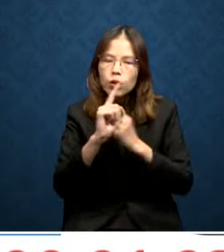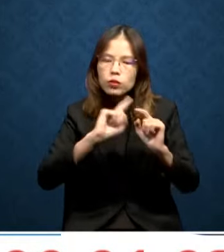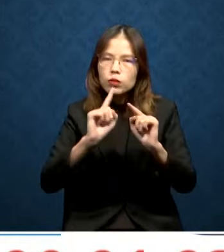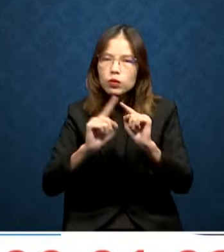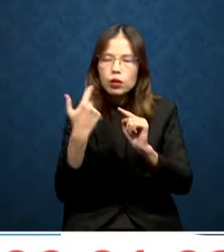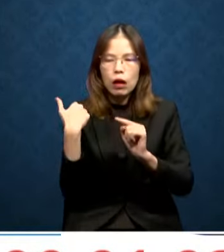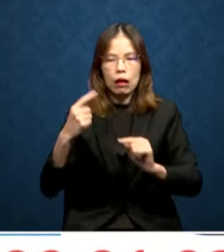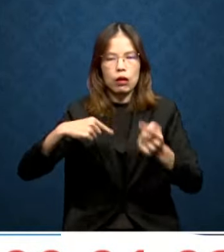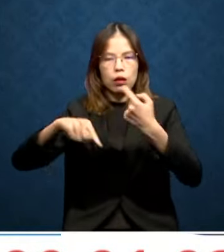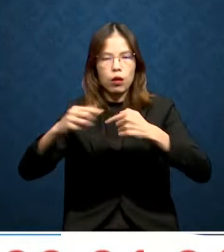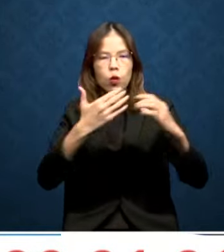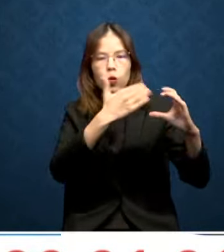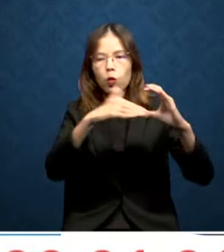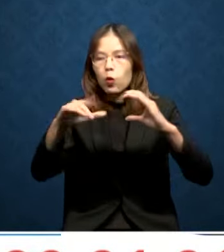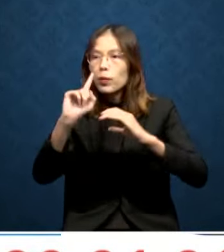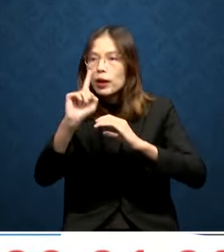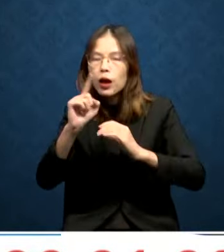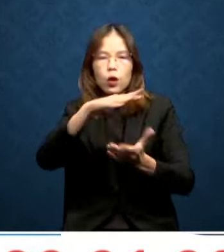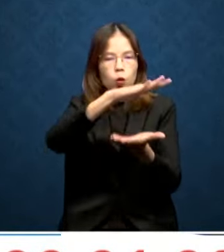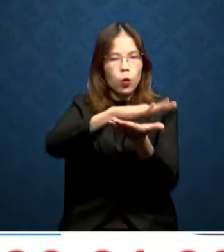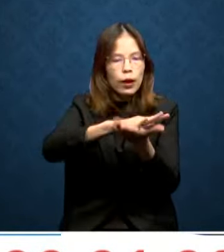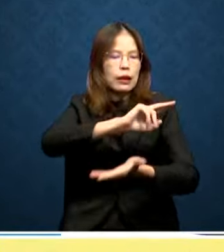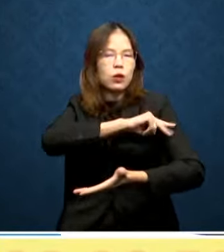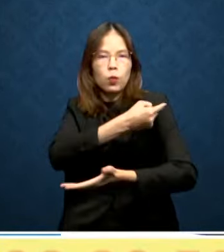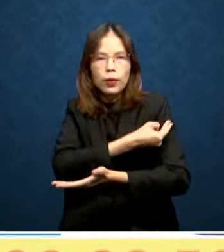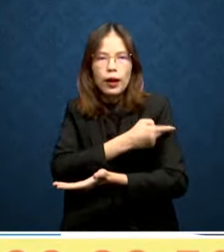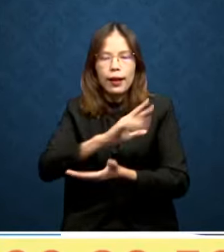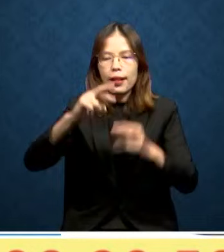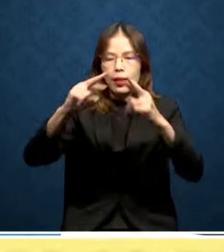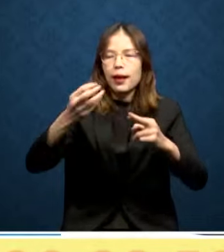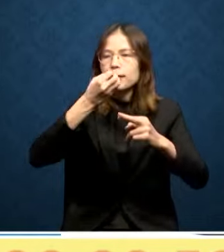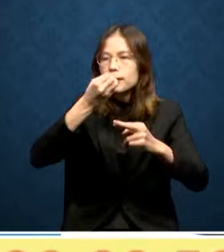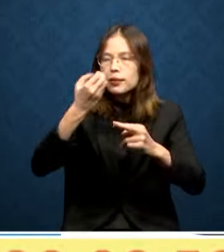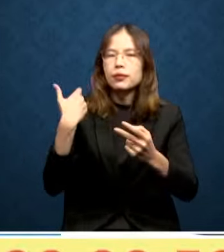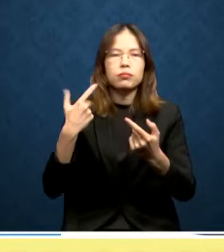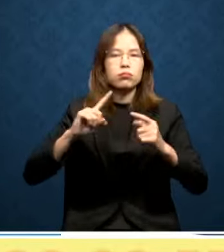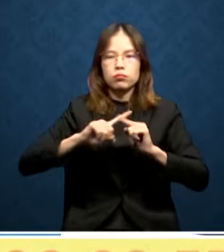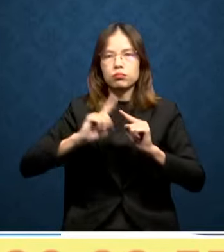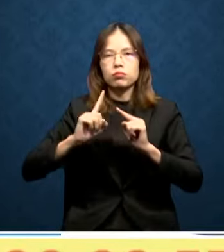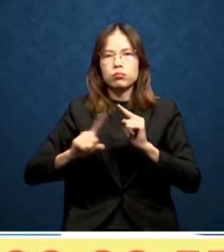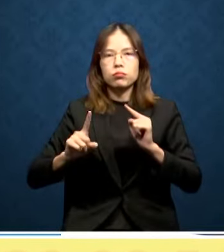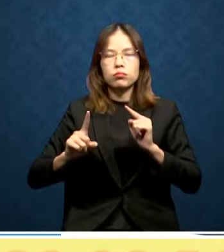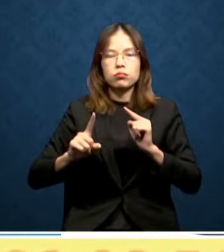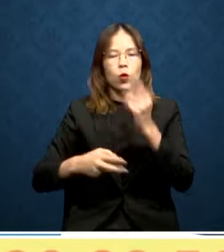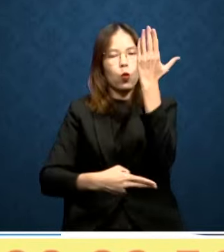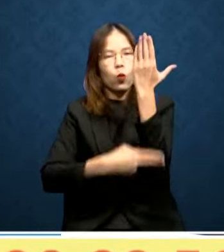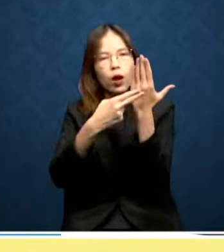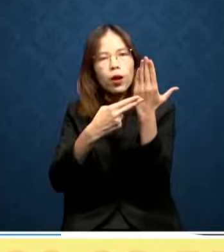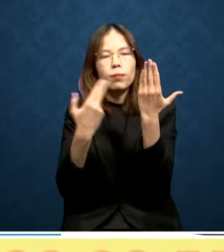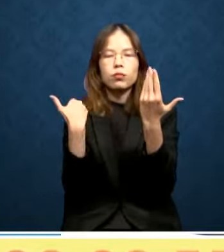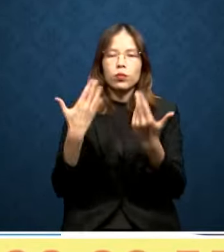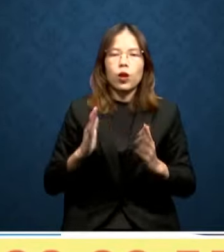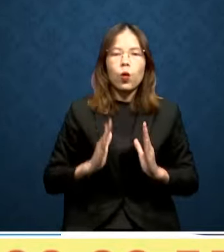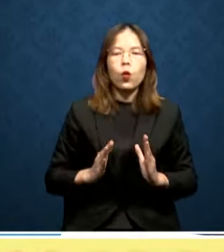เหล่านี้ไปไหนไปโรงเรียนไปโรงพยาบาลร้านอาหารภัตตาคารโรงแรมและผู้